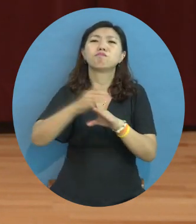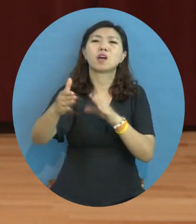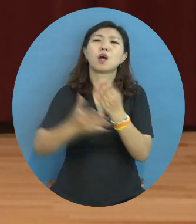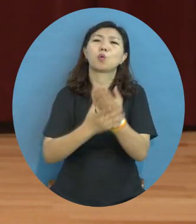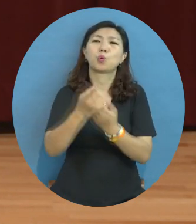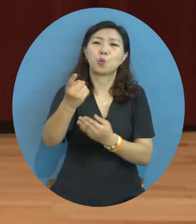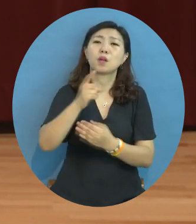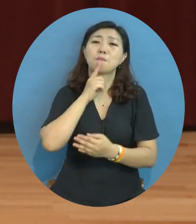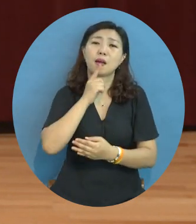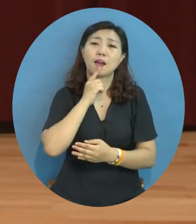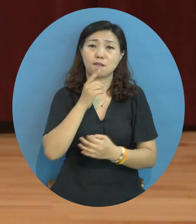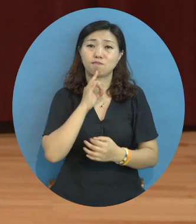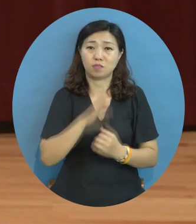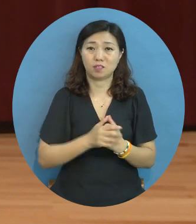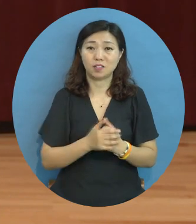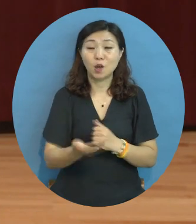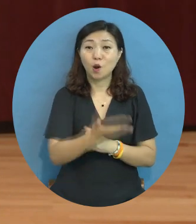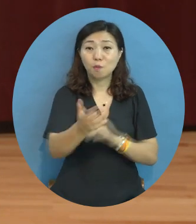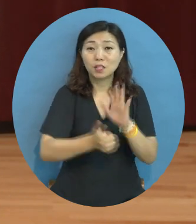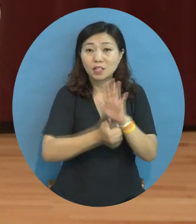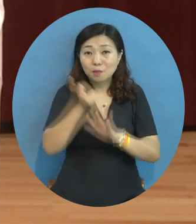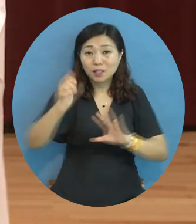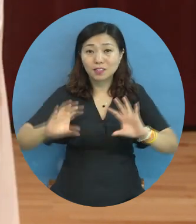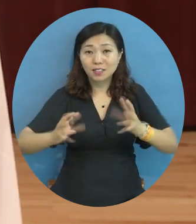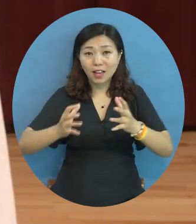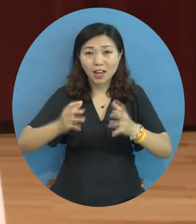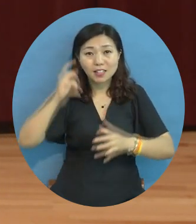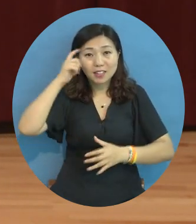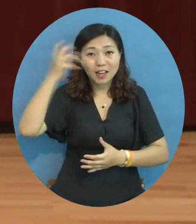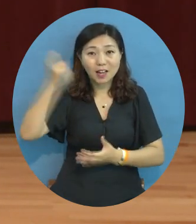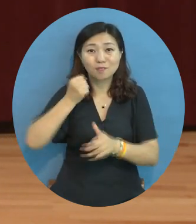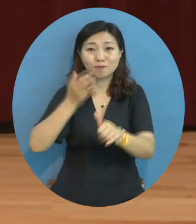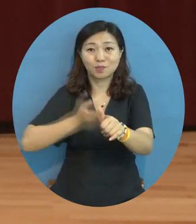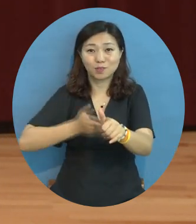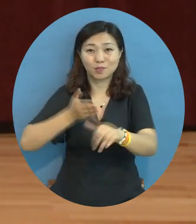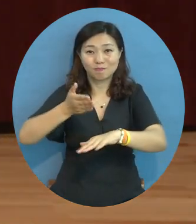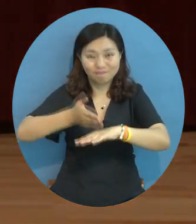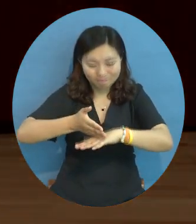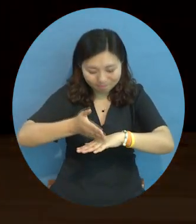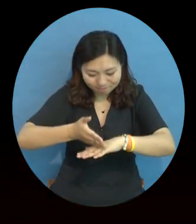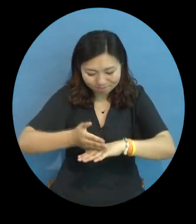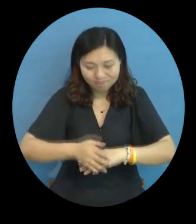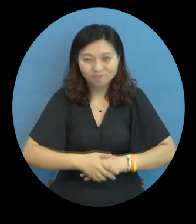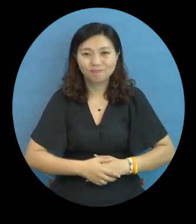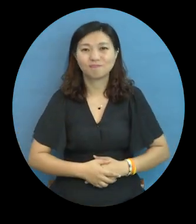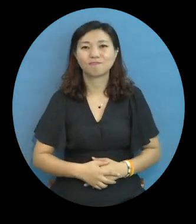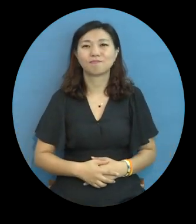그래서 여러분들이 좀 더 희망적인 삶을 사시기 바랍니다. 감사합니다. 감사합니다.